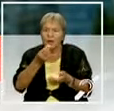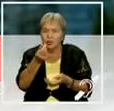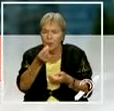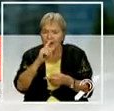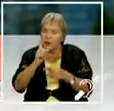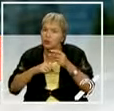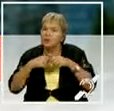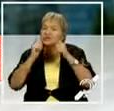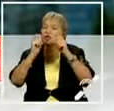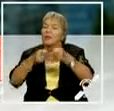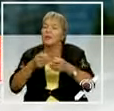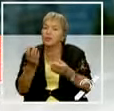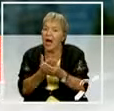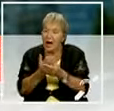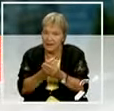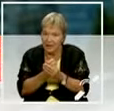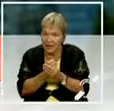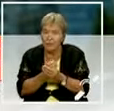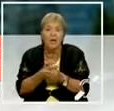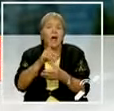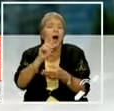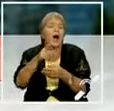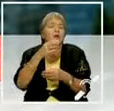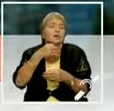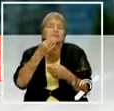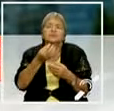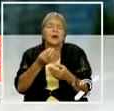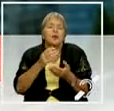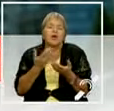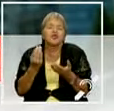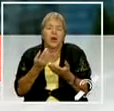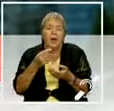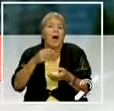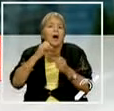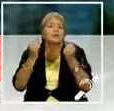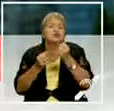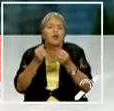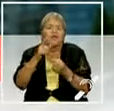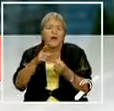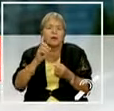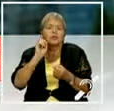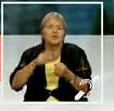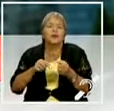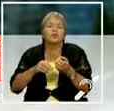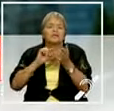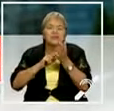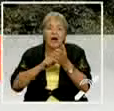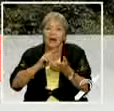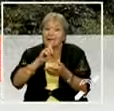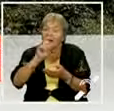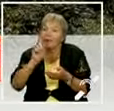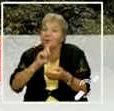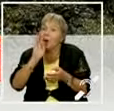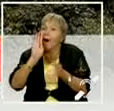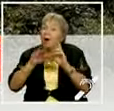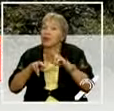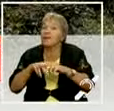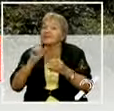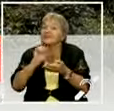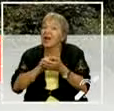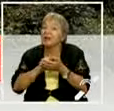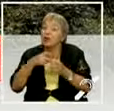depun documentele aferente, și anume, și aici trebuie să demonstreze că nu au restanțe la plata impozitelor și taxelor